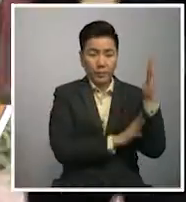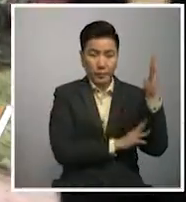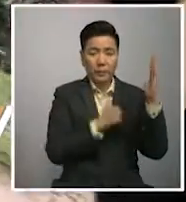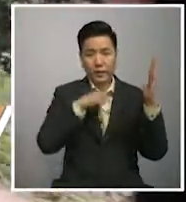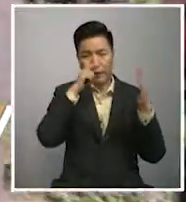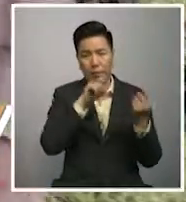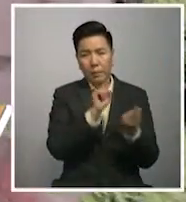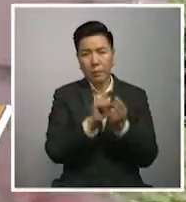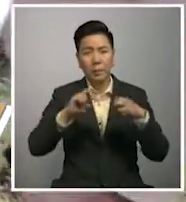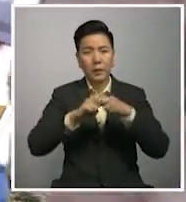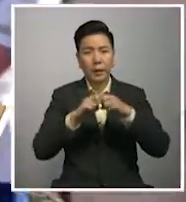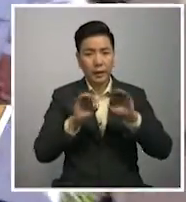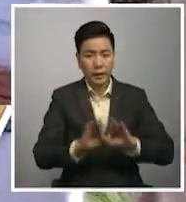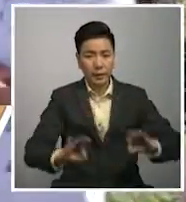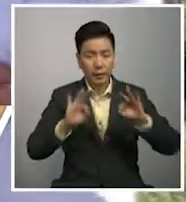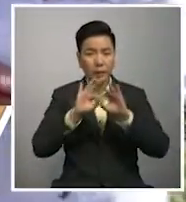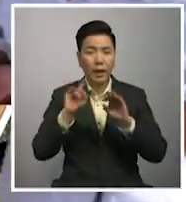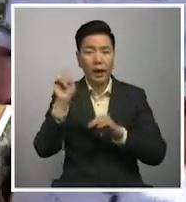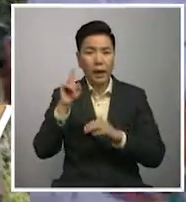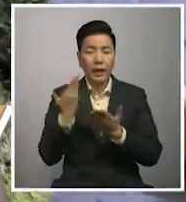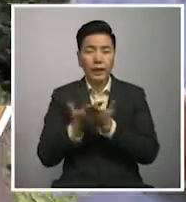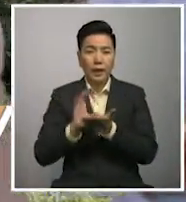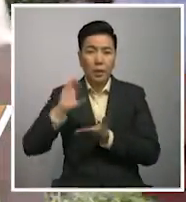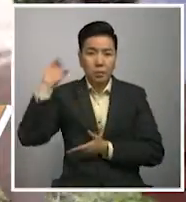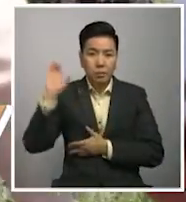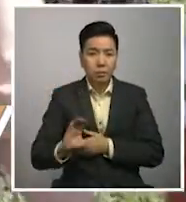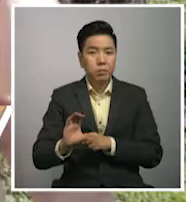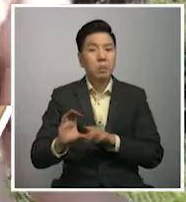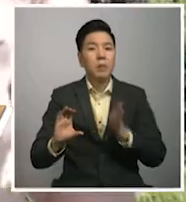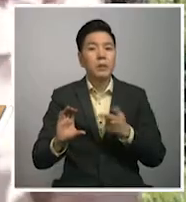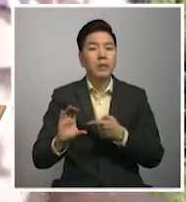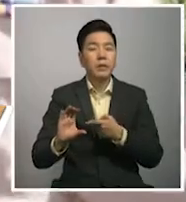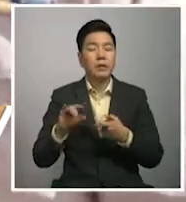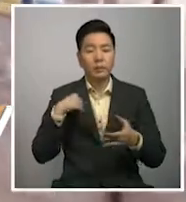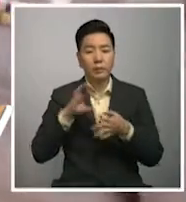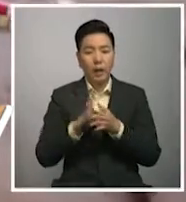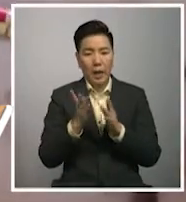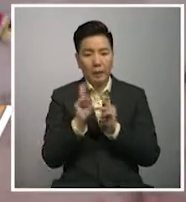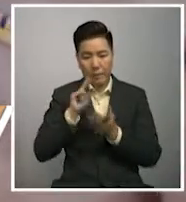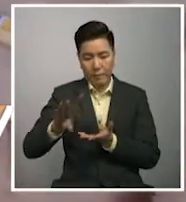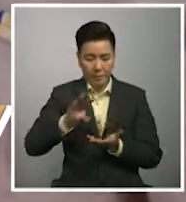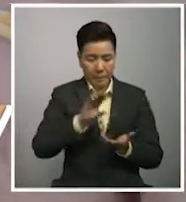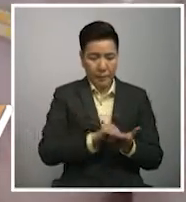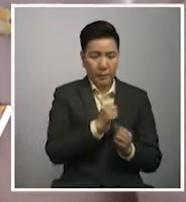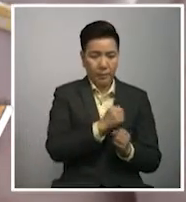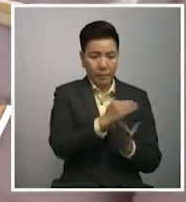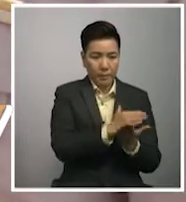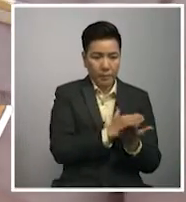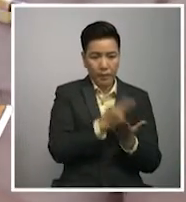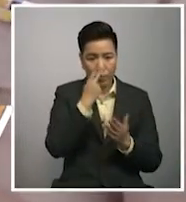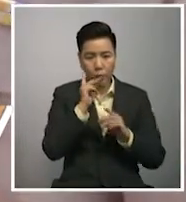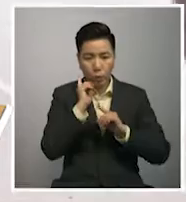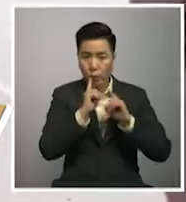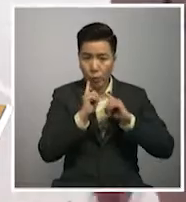คพบปัญหาที่สำคัญคือขาดงบประมาณในการพัฒนาในด้านต่างๆโดยคณะกรรมการจะนำข้อมูลเข้าที่ประชุมเพื่อหารือ